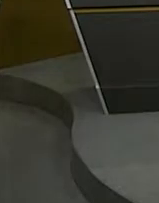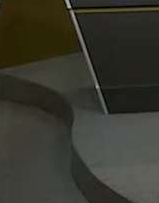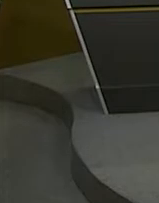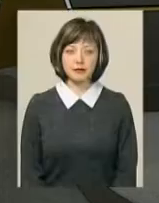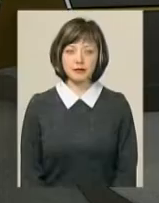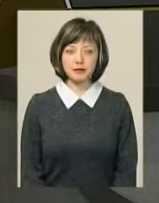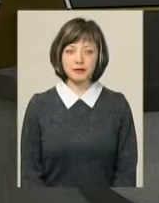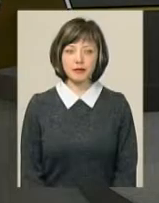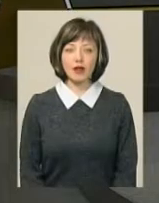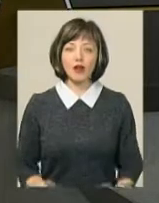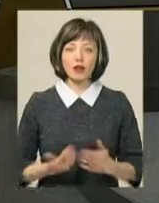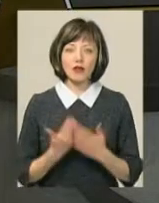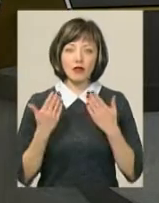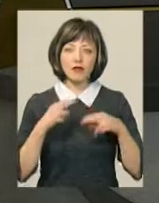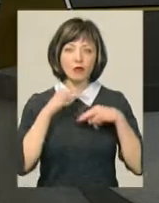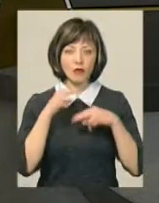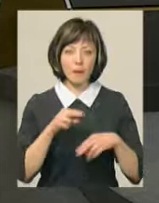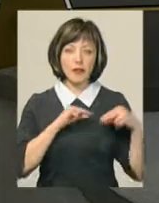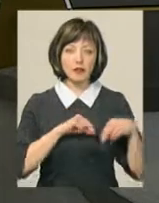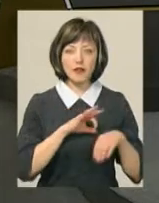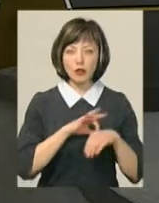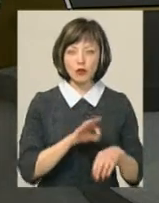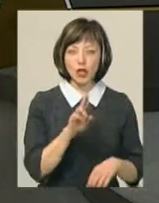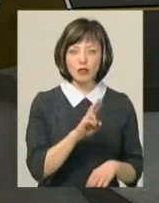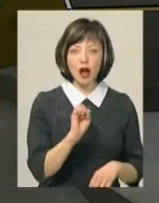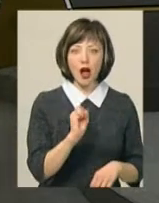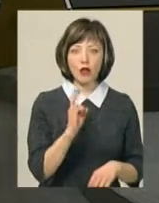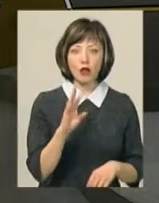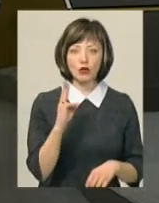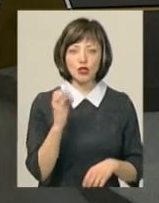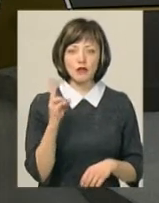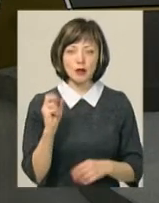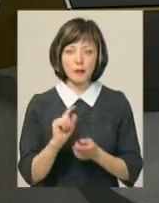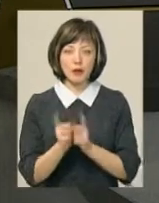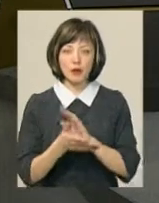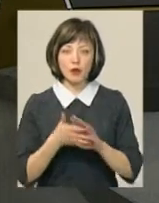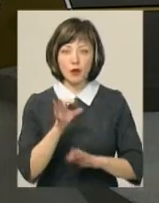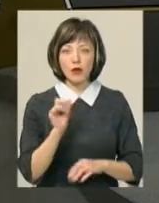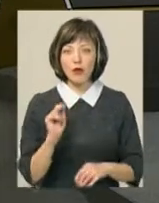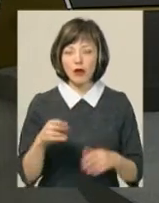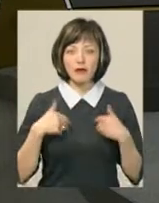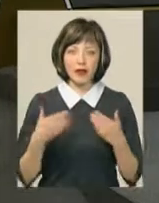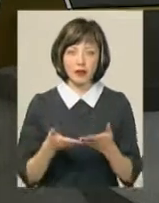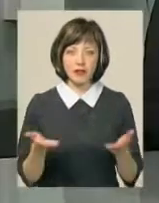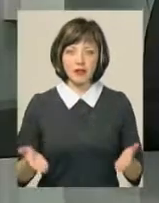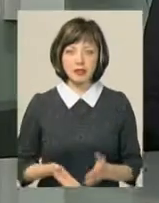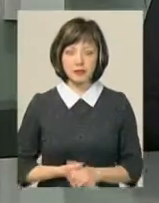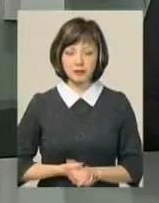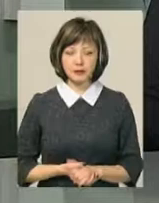Новини до вашої уваги. В студії працюють ведуча Ярослава Антушевська, перекладач на жестову мову Ольга Рибак. Ми вітаємо вас.